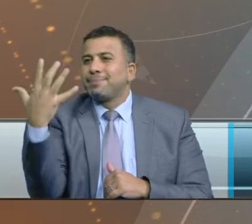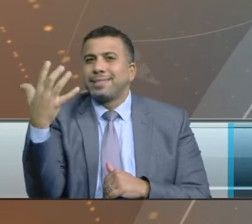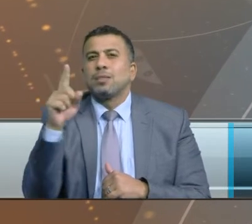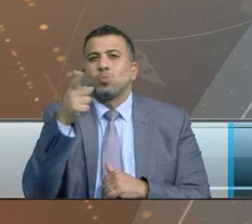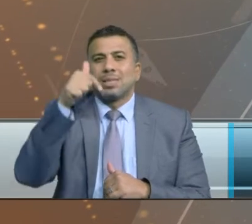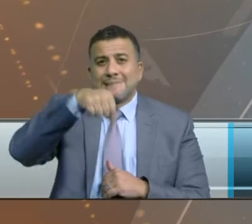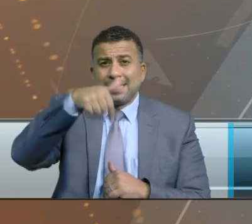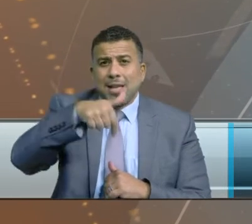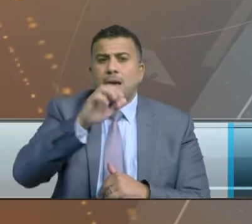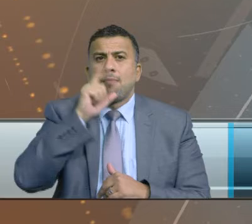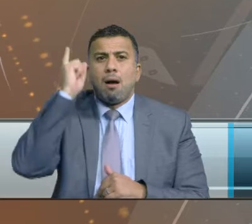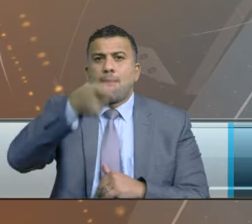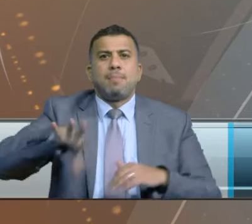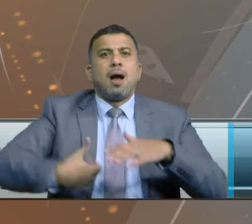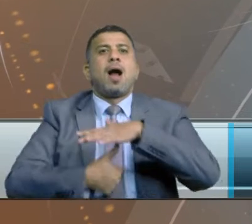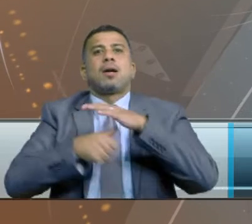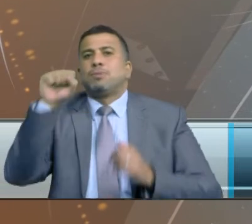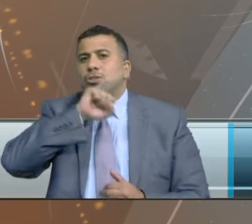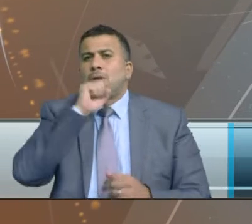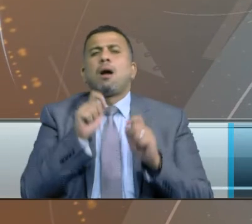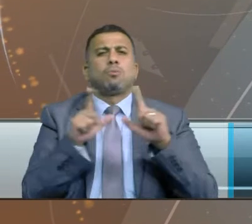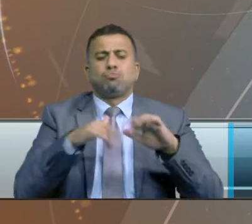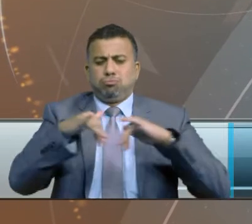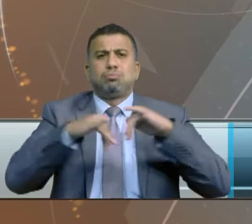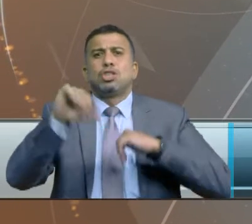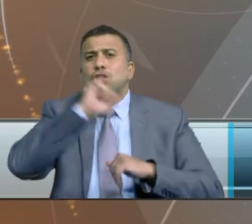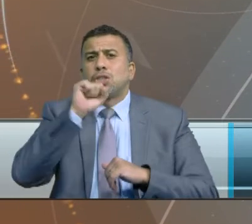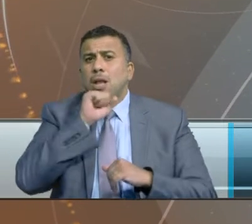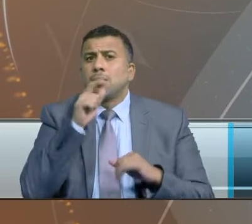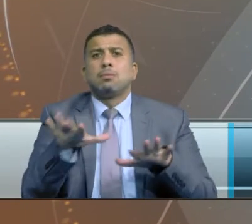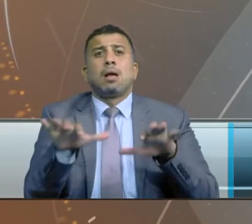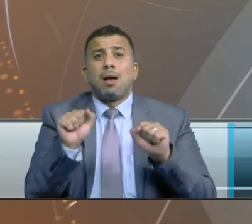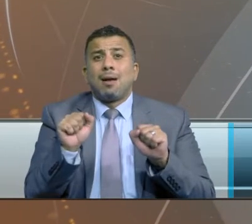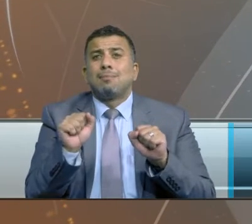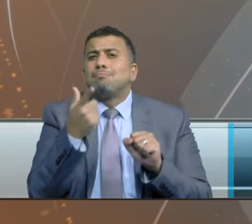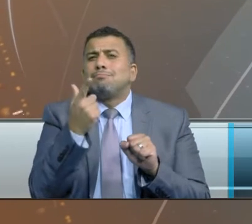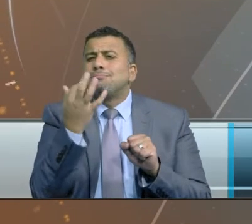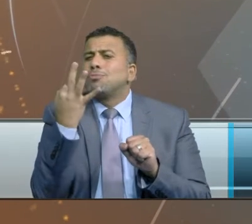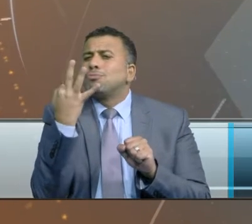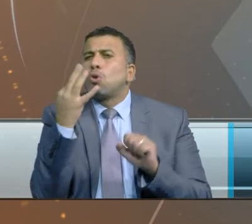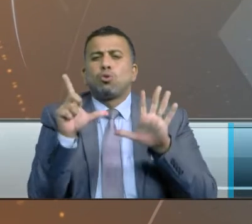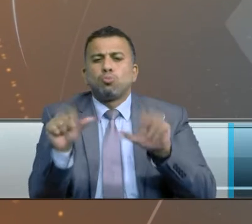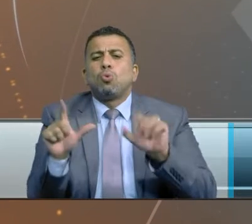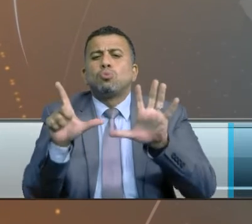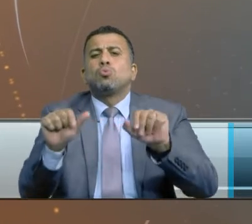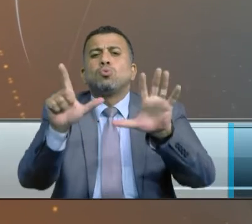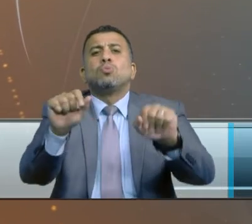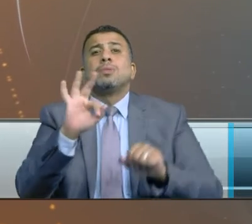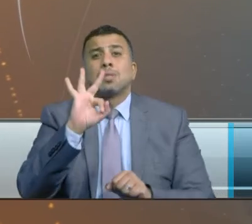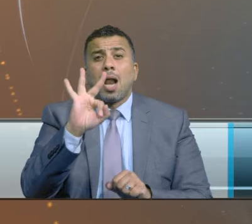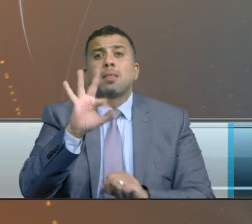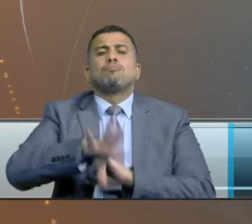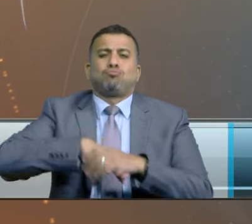وتنفيدا لتوجيهات حاكم الشارقه اوضحت طرق الشارقه انها ستنهي خلال ثلاثه اسابيع العمل